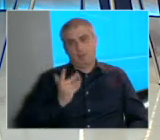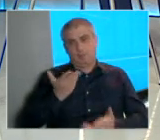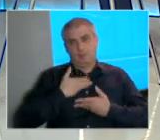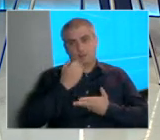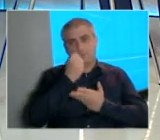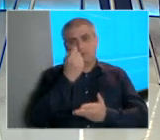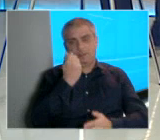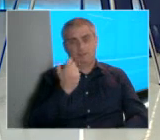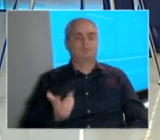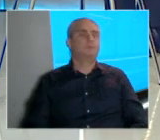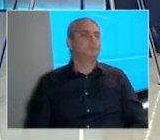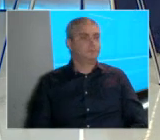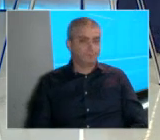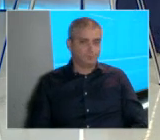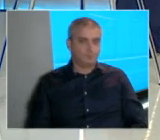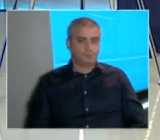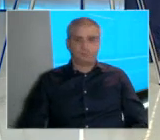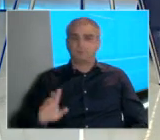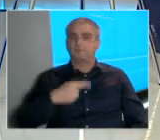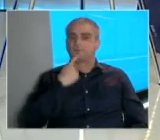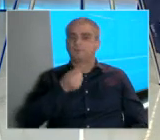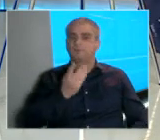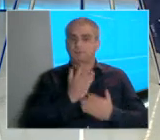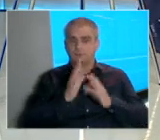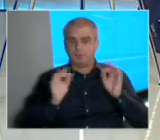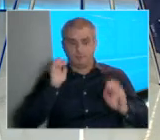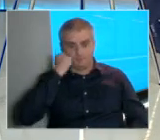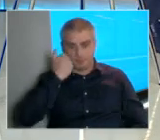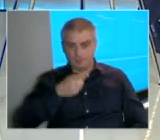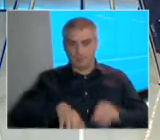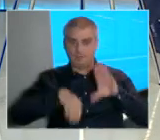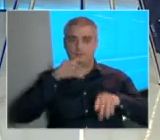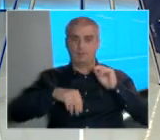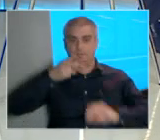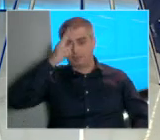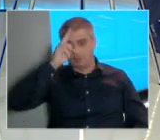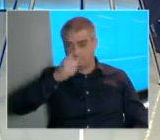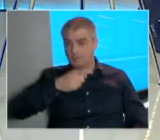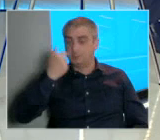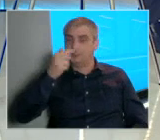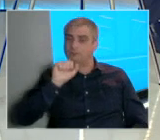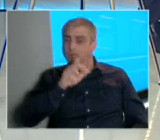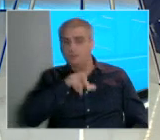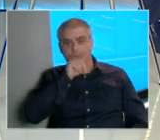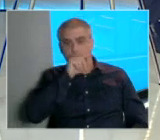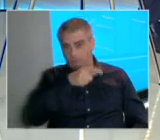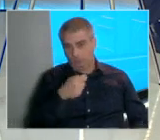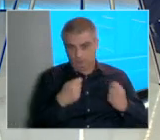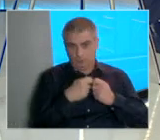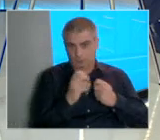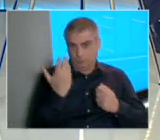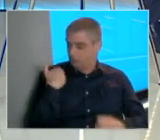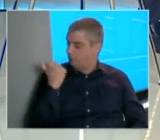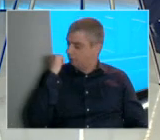כספים חשובים. אוקיי. כמו שהתחלת ואמרת בהתחלה, מחר הפריימריז בליכוד, גדעון סער מלא אתמול ציוץ, בהקשר אגב למה